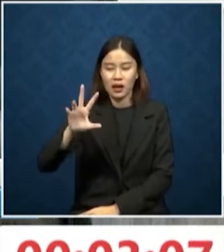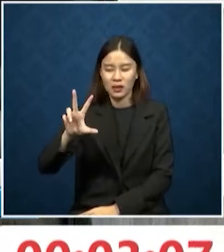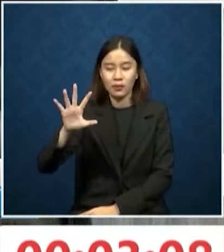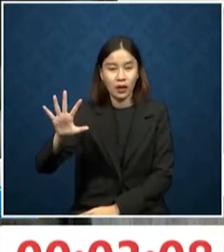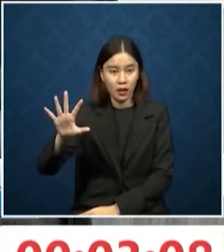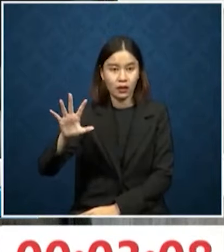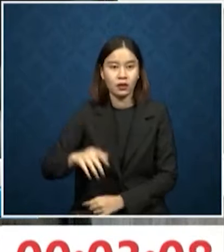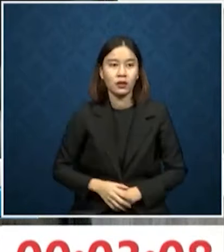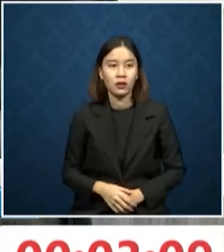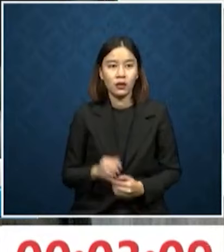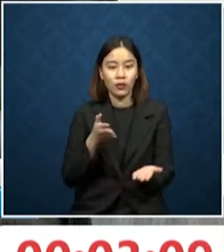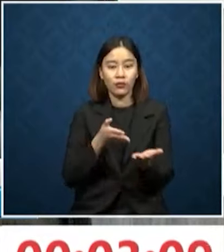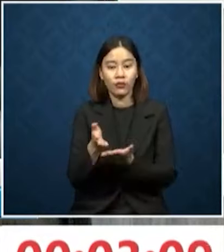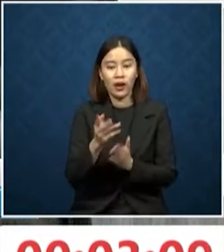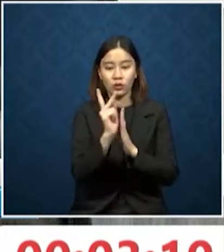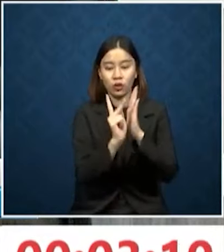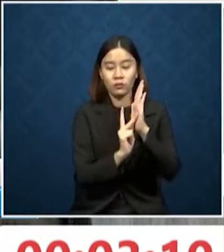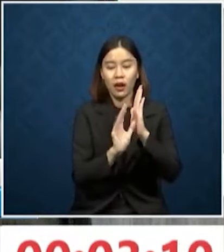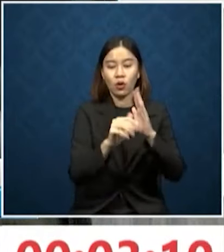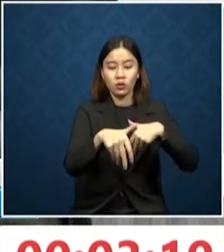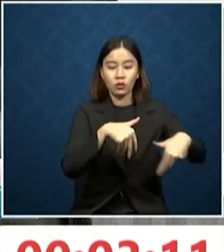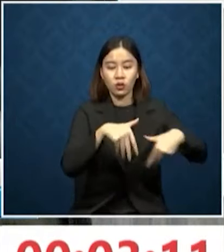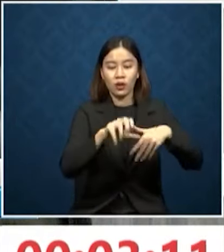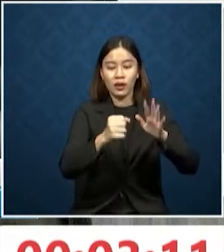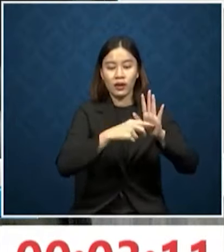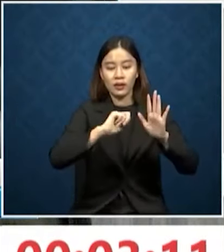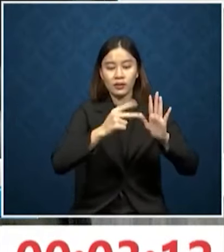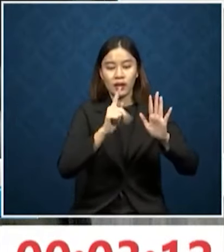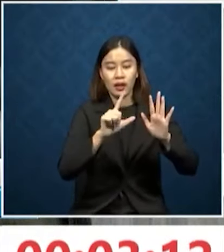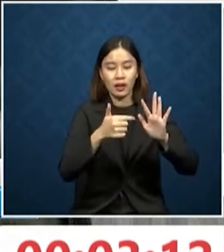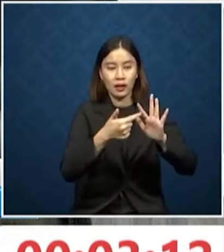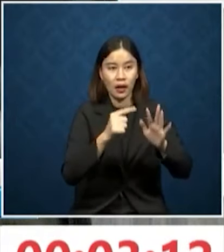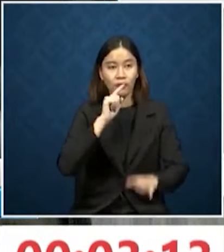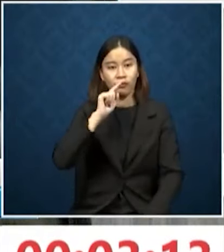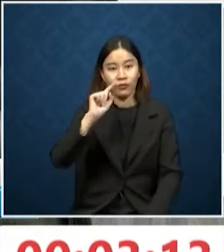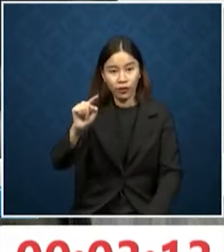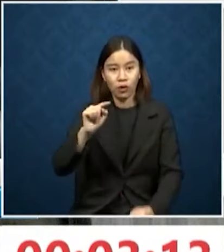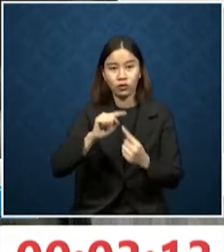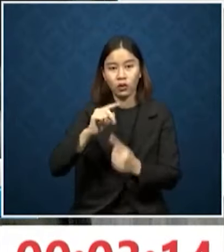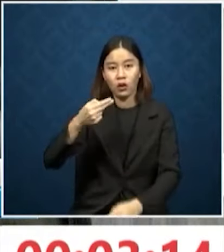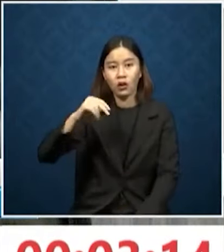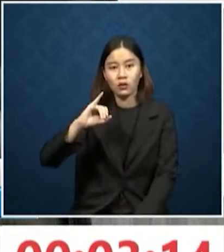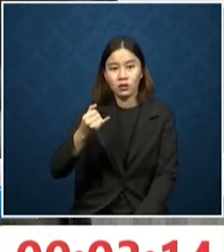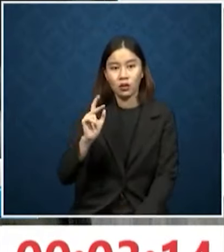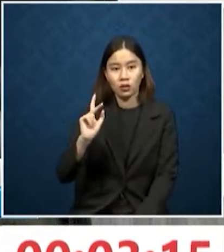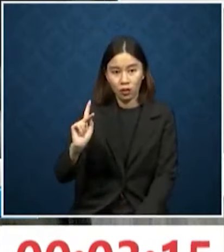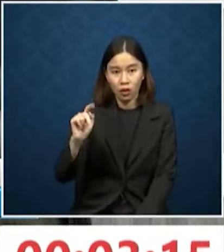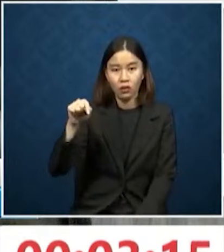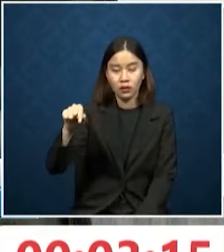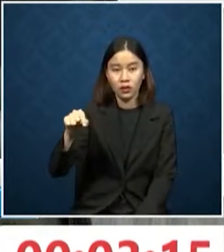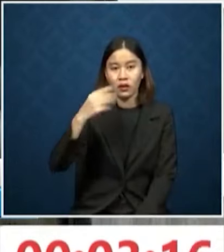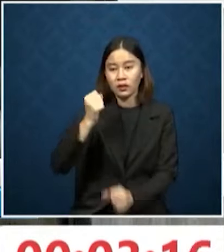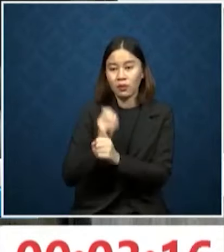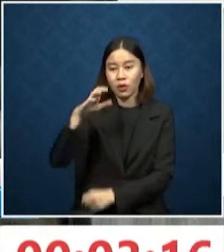0927/4535ให้ฝ่ายนิติกรในพื้นที่สังขละบุรีดำเนินคดีกับหจก.นิติพงษ์การยาง